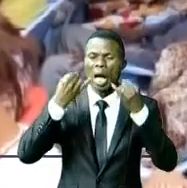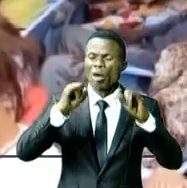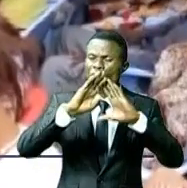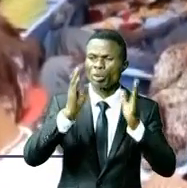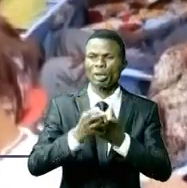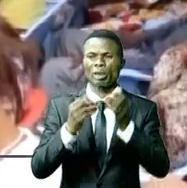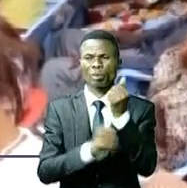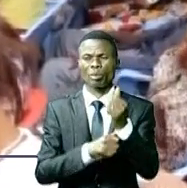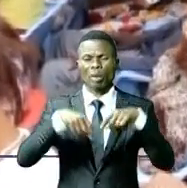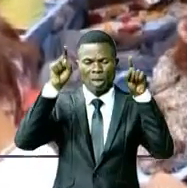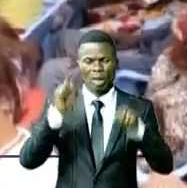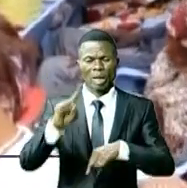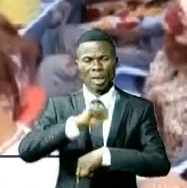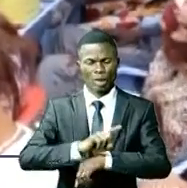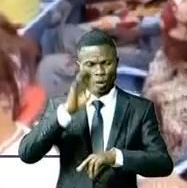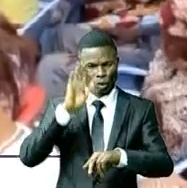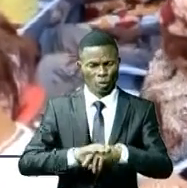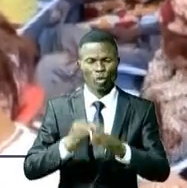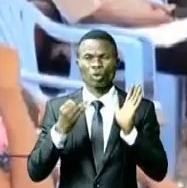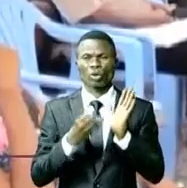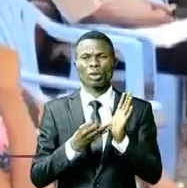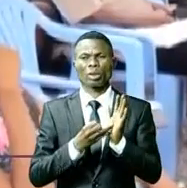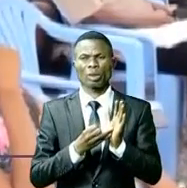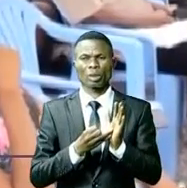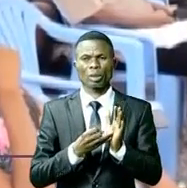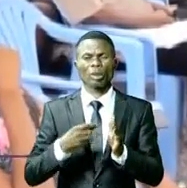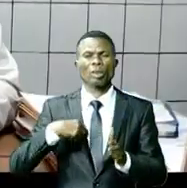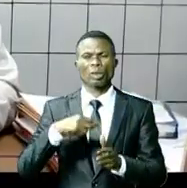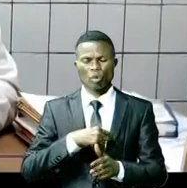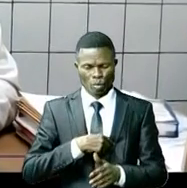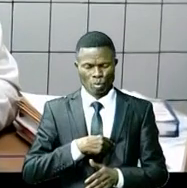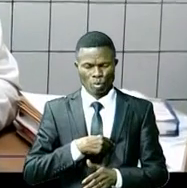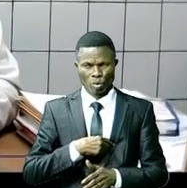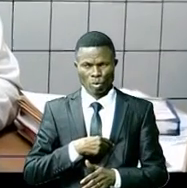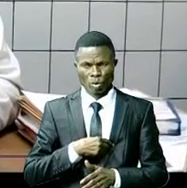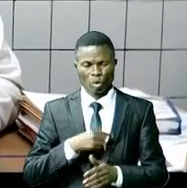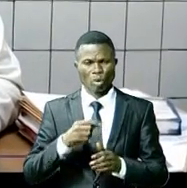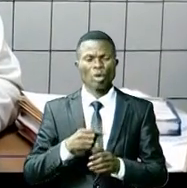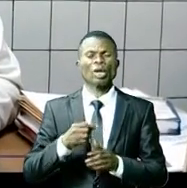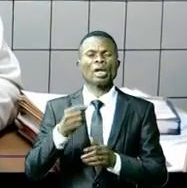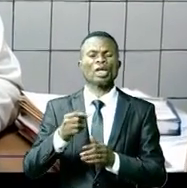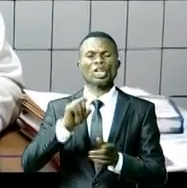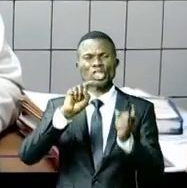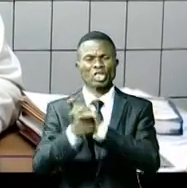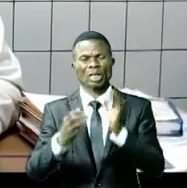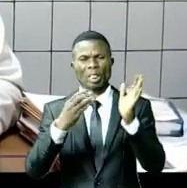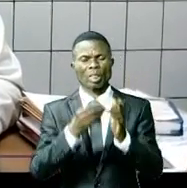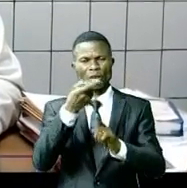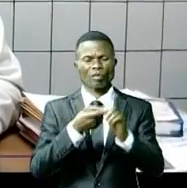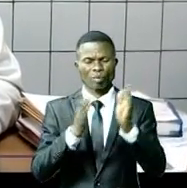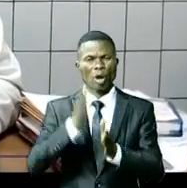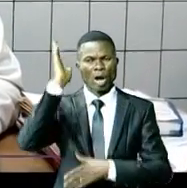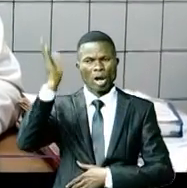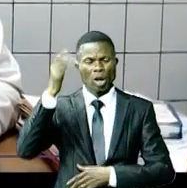et cette année, cette journée tombe un dimanche. Nous l'avons ramenée au 9 octobre et nous aurons une